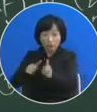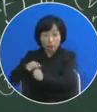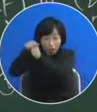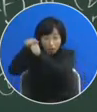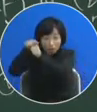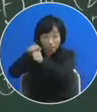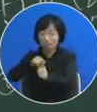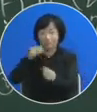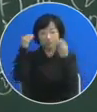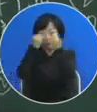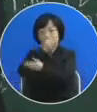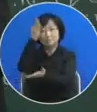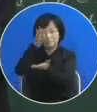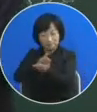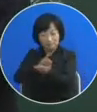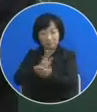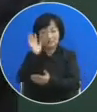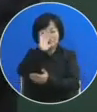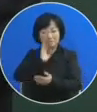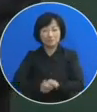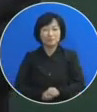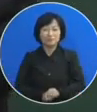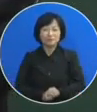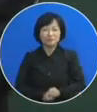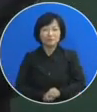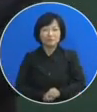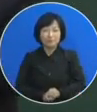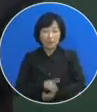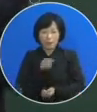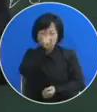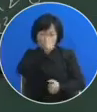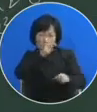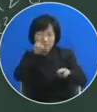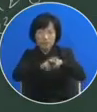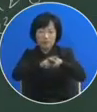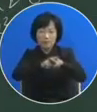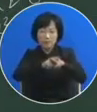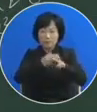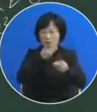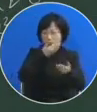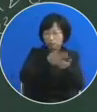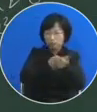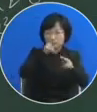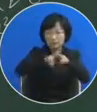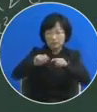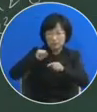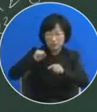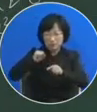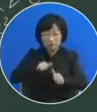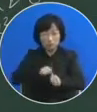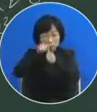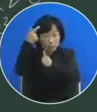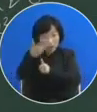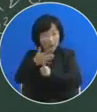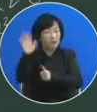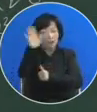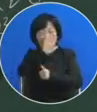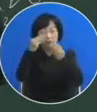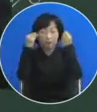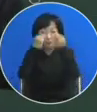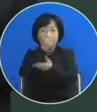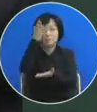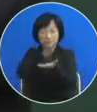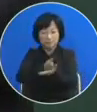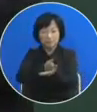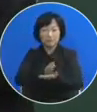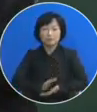deeds, you receive salvation, but that's not it. 많은 위치와 많은 중요한 자리를 가지고 구원받는다고 하는데 그거는 아니다. And with your position and